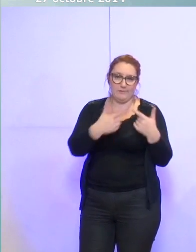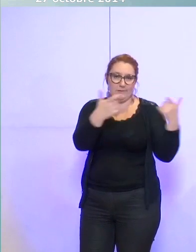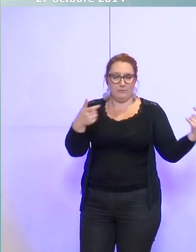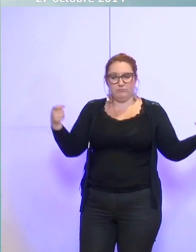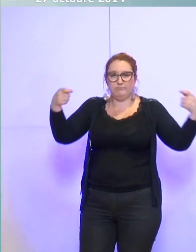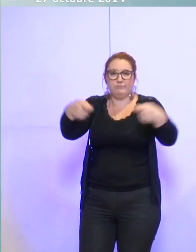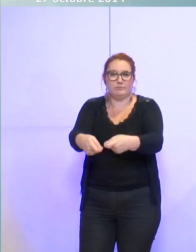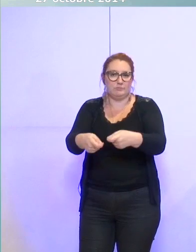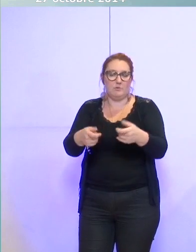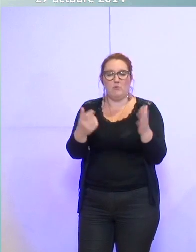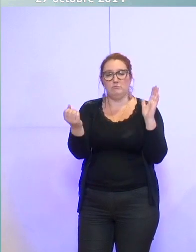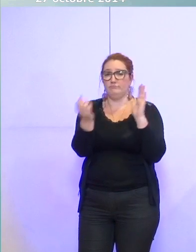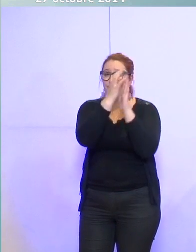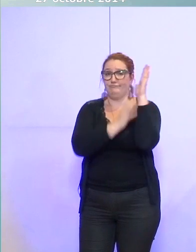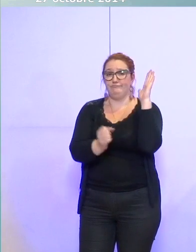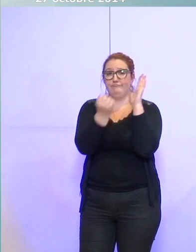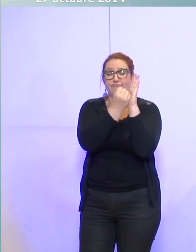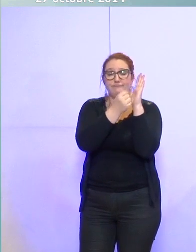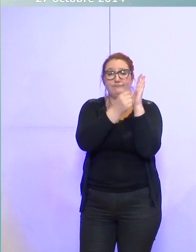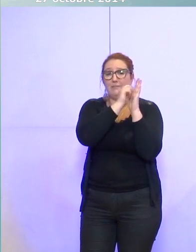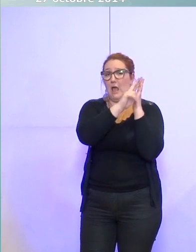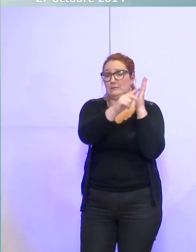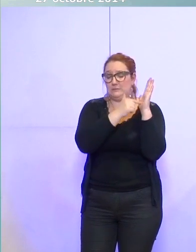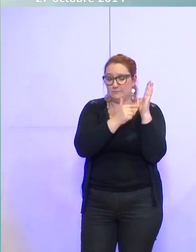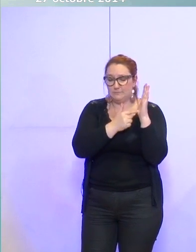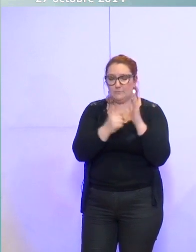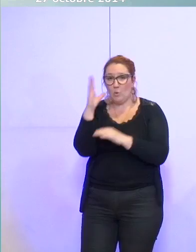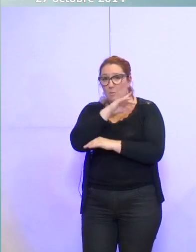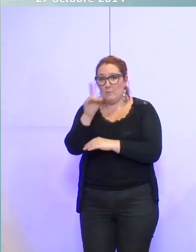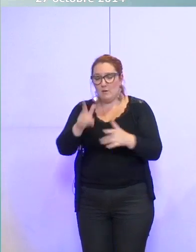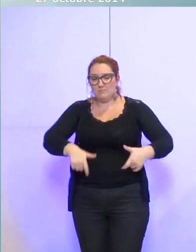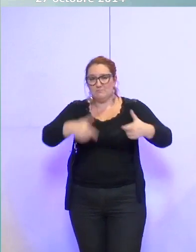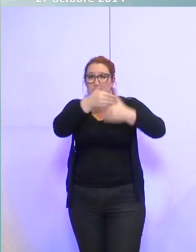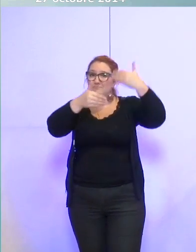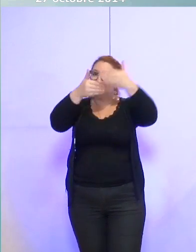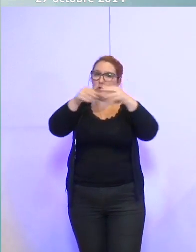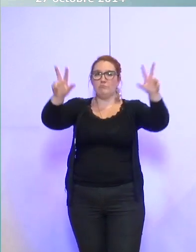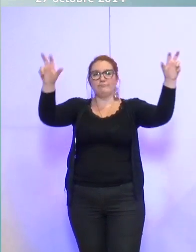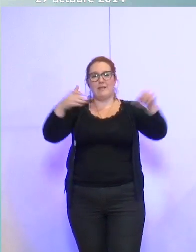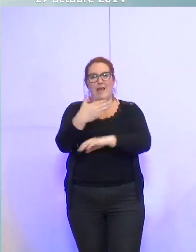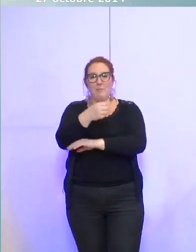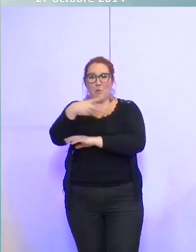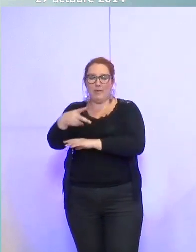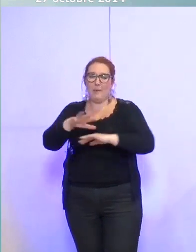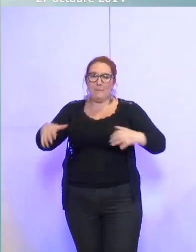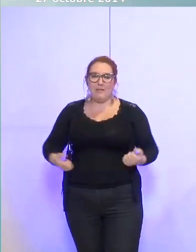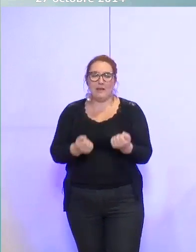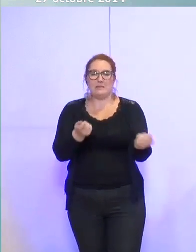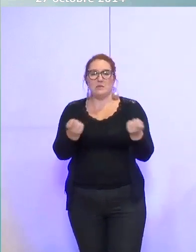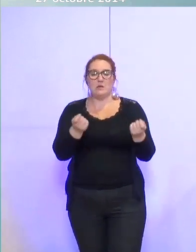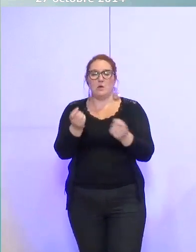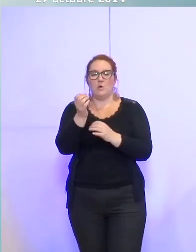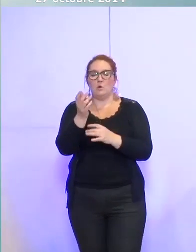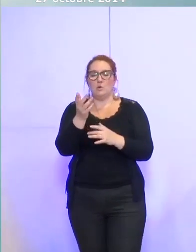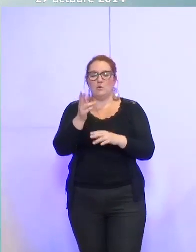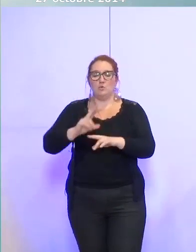rappelle également que ce projet universitaire se réalise en MOP, maîtrise d'ouvrage public, et non pas en PPP, partenariat public-privé, ce qui